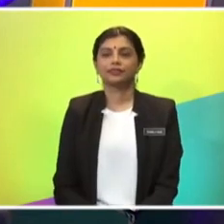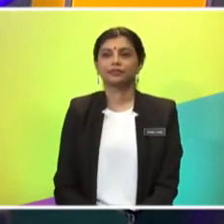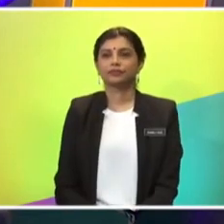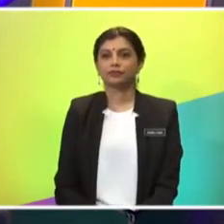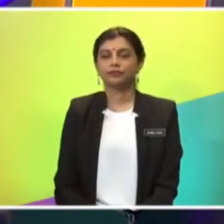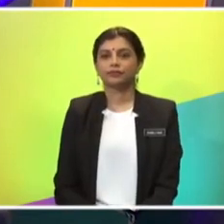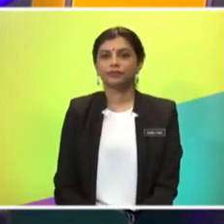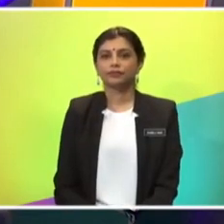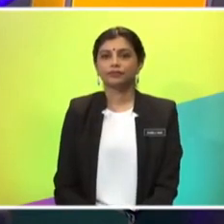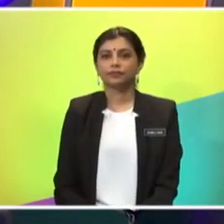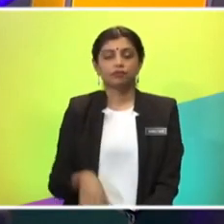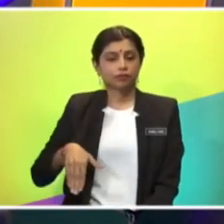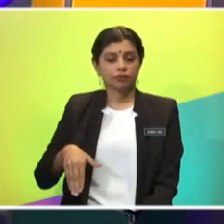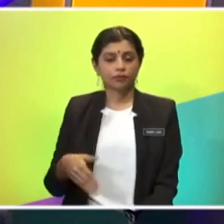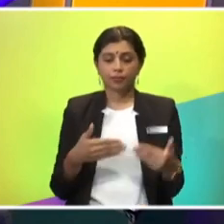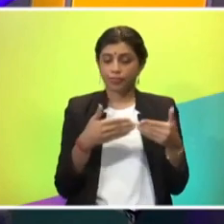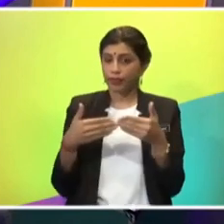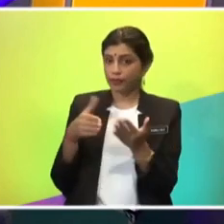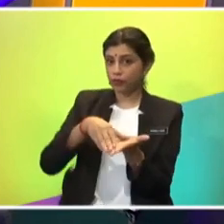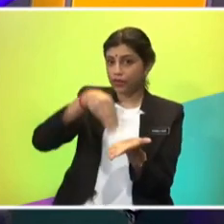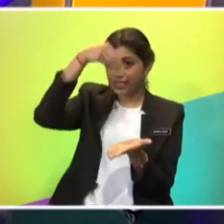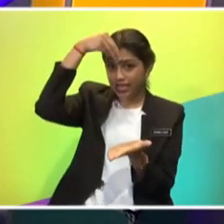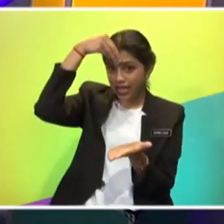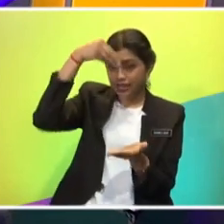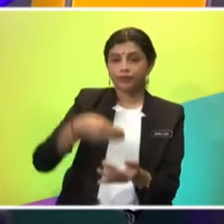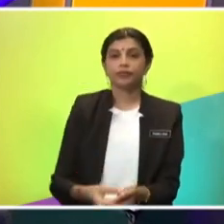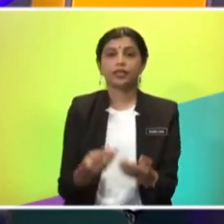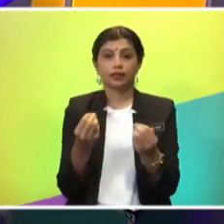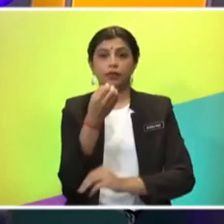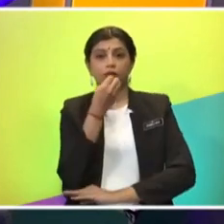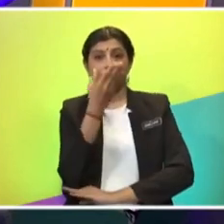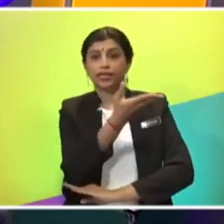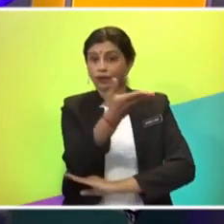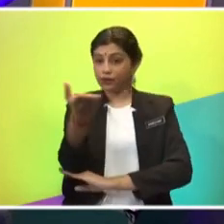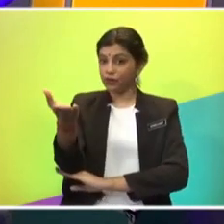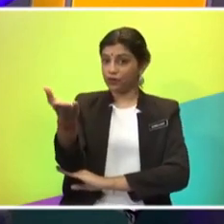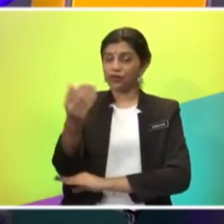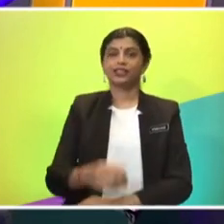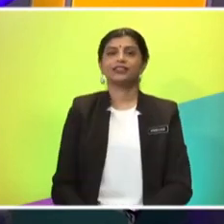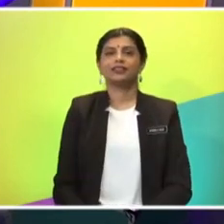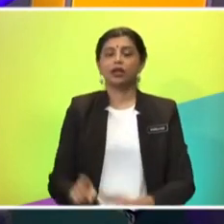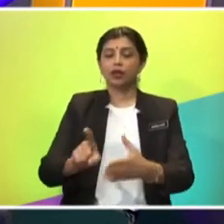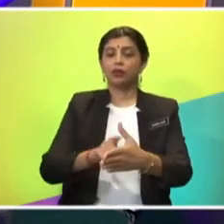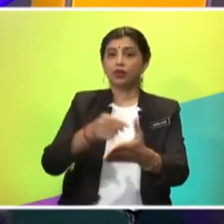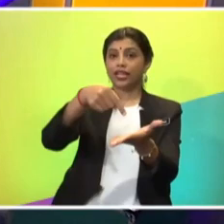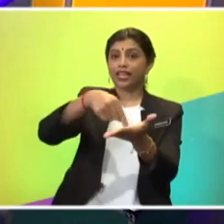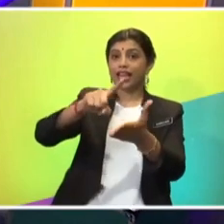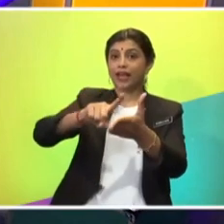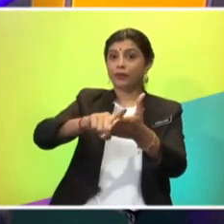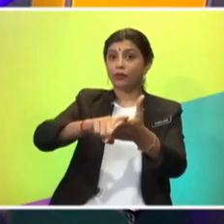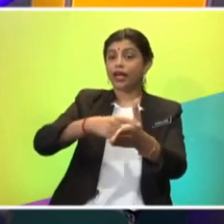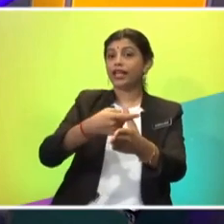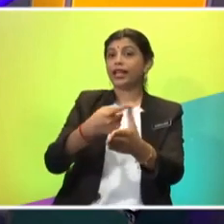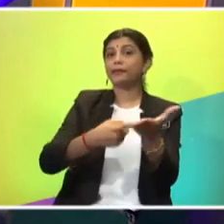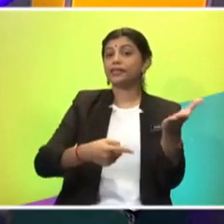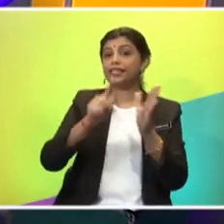teruskan penerokaan, kita nak bagi tahu dekat rakan-rakan kita ataupun adik-adik kita yang sedang menonton pada ketika ini, kita dalam bulan kebangsaan untuk tahun ini